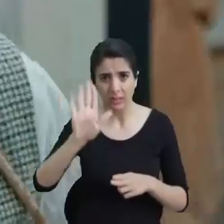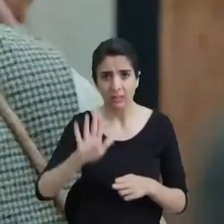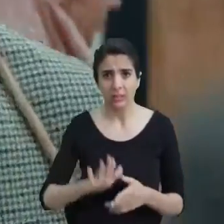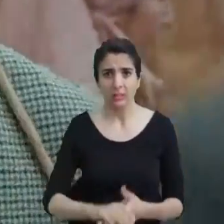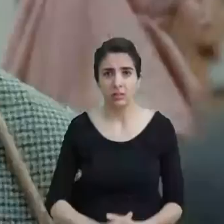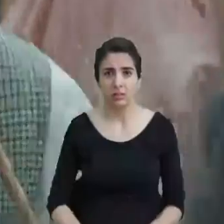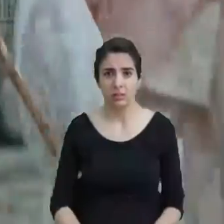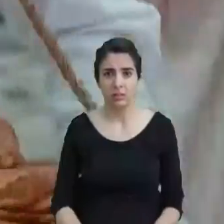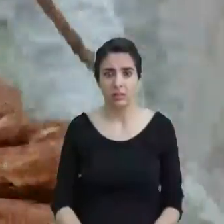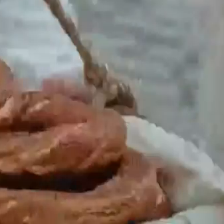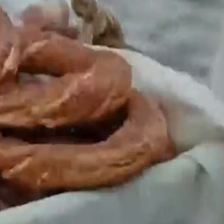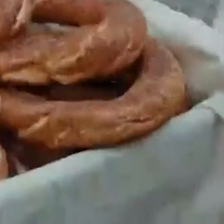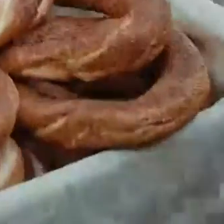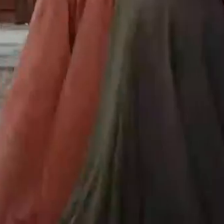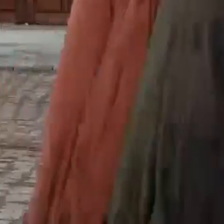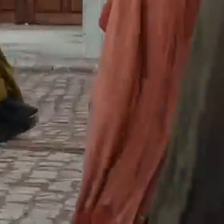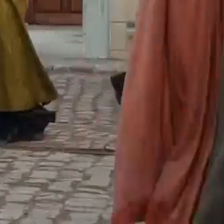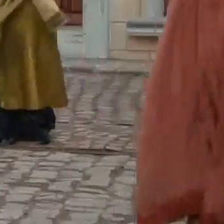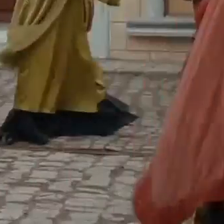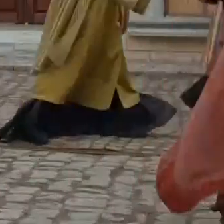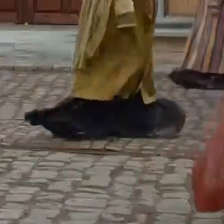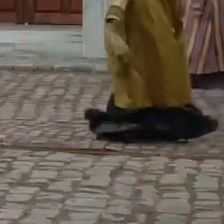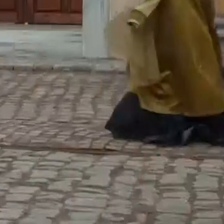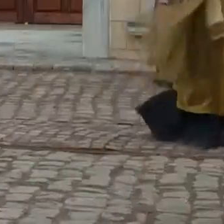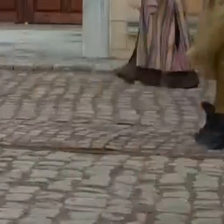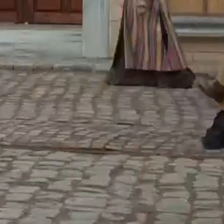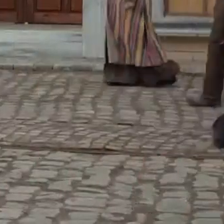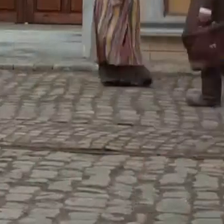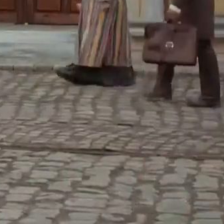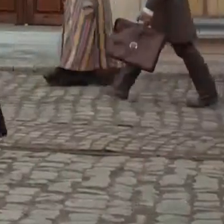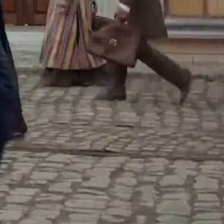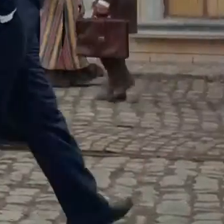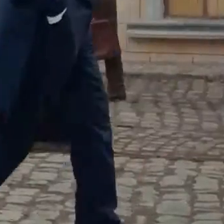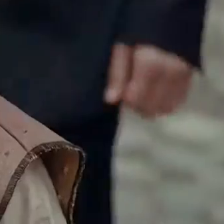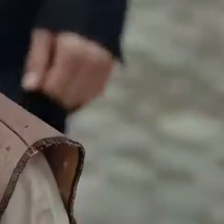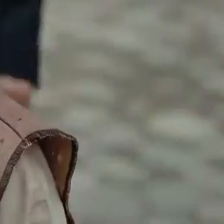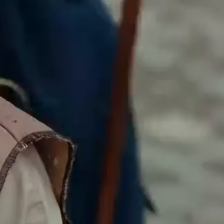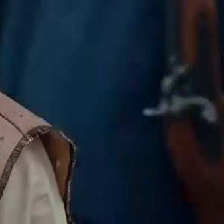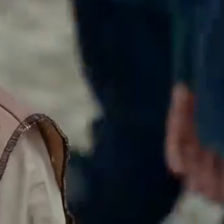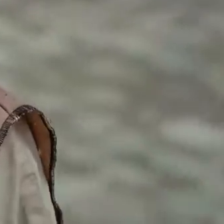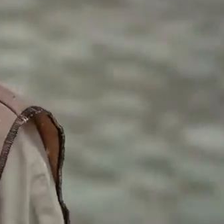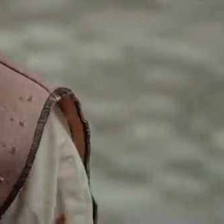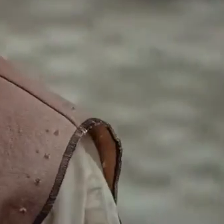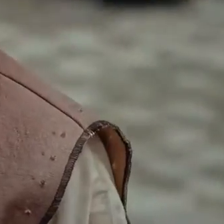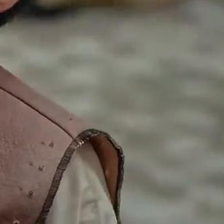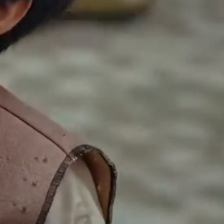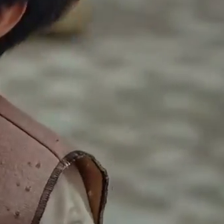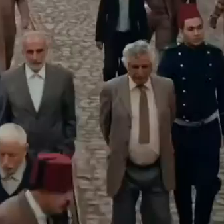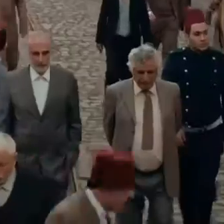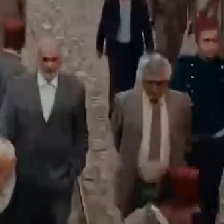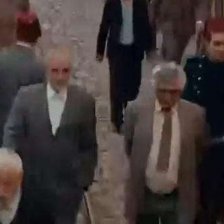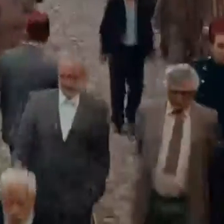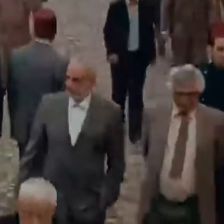içinden. Çocuk gülümsüyor. Adam tablayı bıyıklıya verdi. Yerden keseyi aldı, ağzını açıyor. Çocuğun yüzü kir